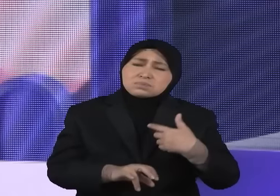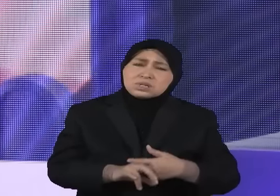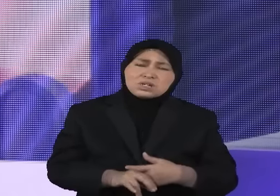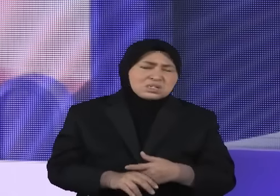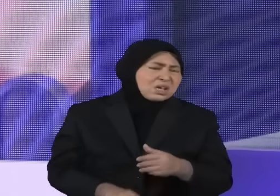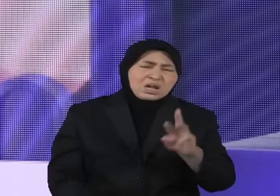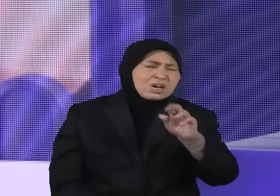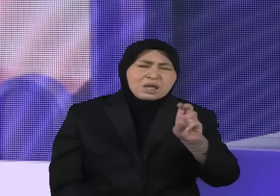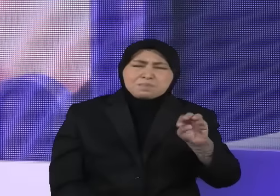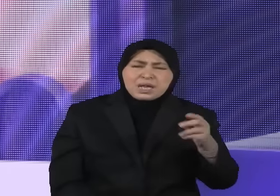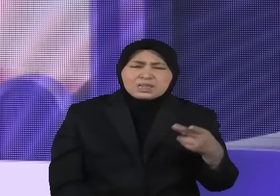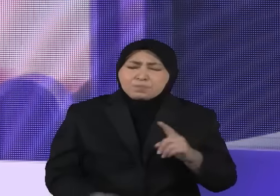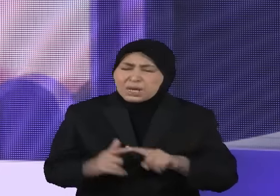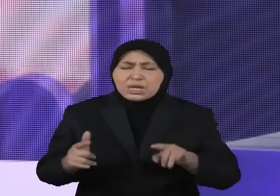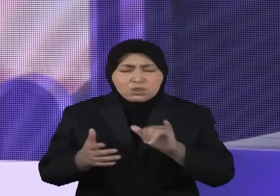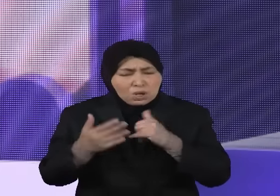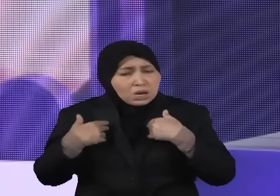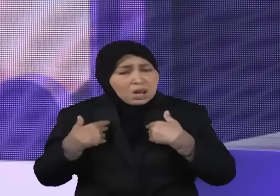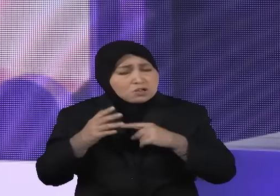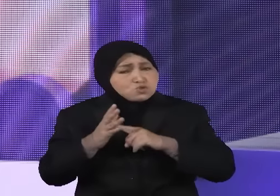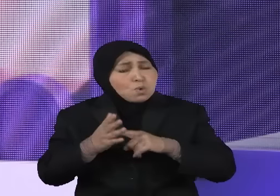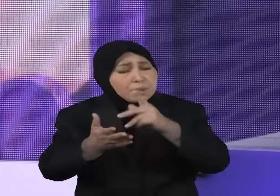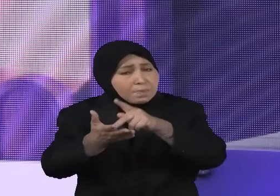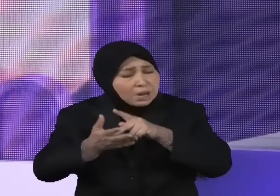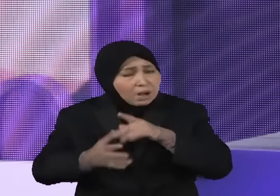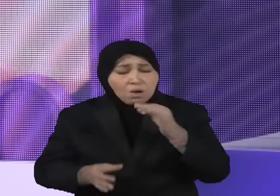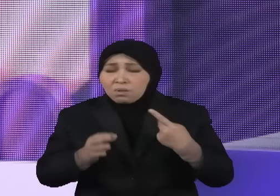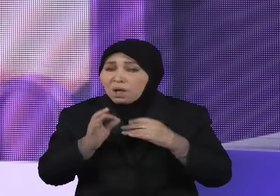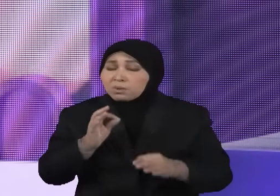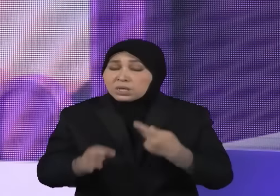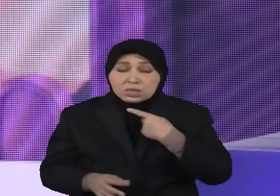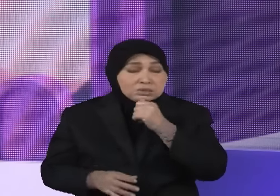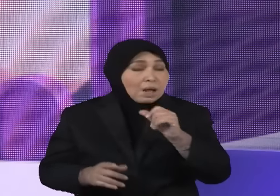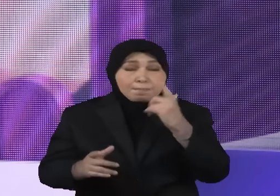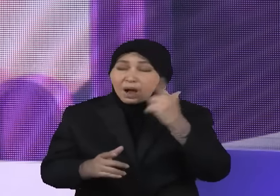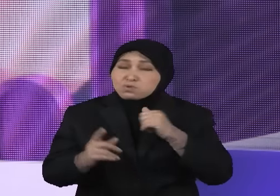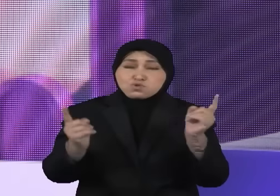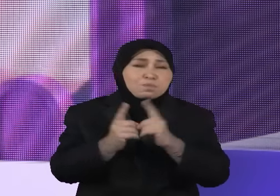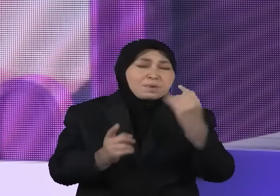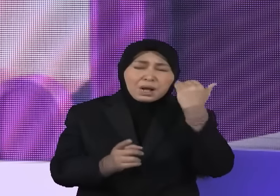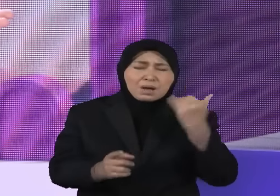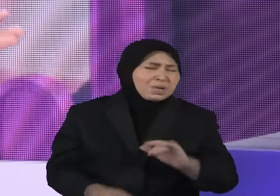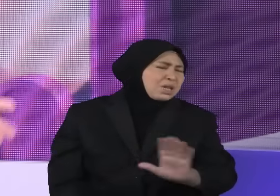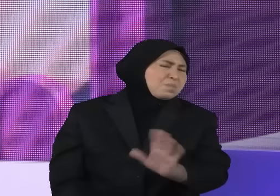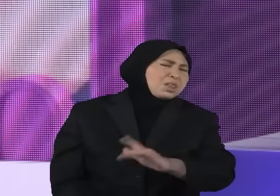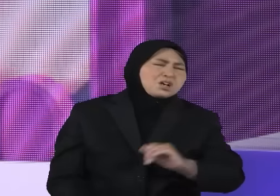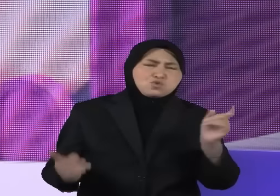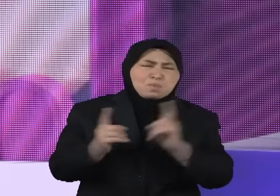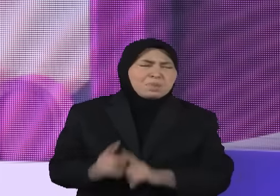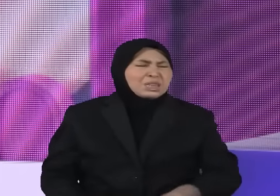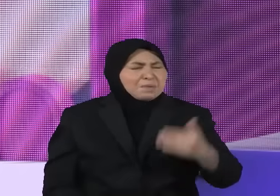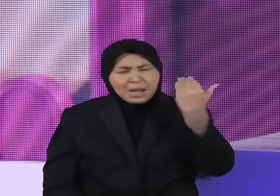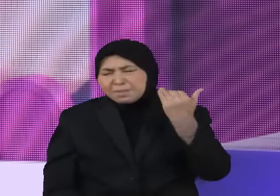remeh lah Ustaz ya. Tetapi itu adalah sumber pahala, dan kalau kita tidak mahu jumpa mahkamah, tak naklah saya pergi jumpa pejabat qadi ke